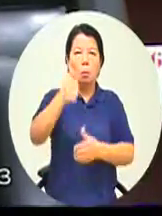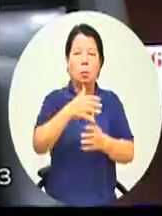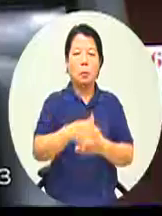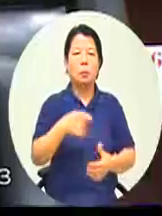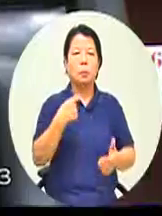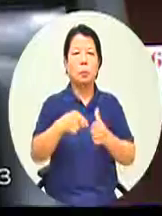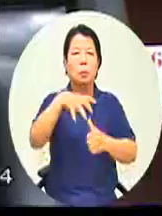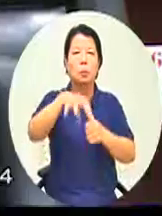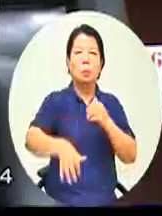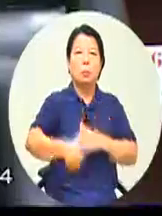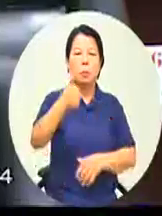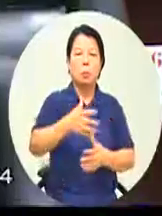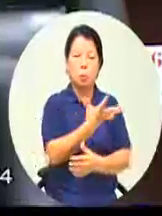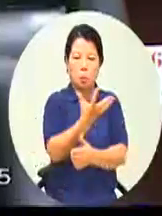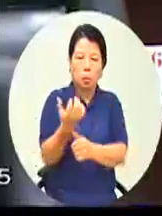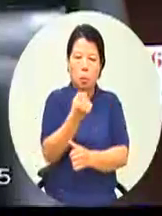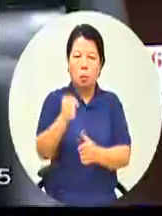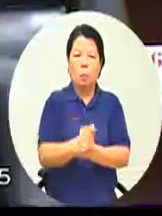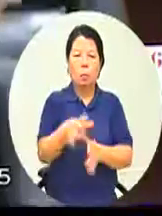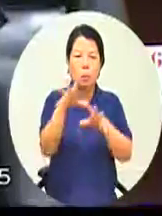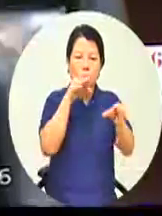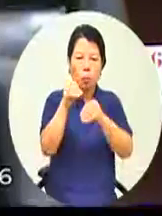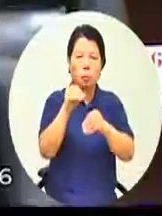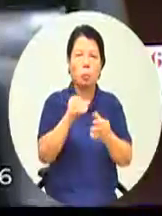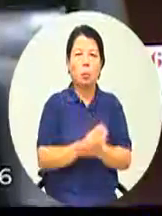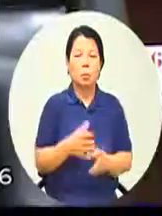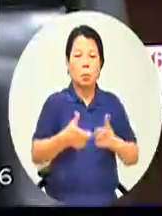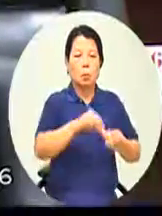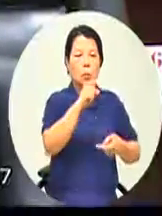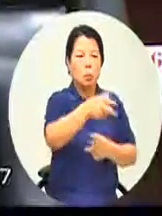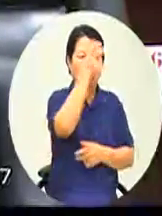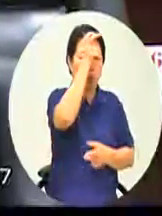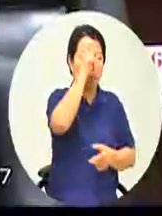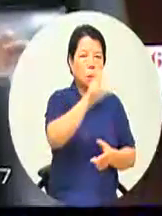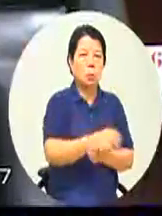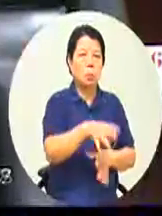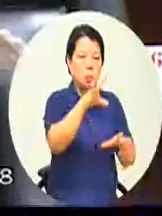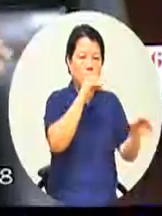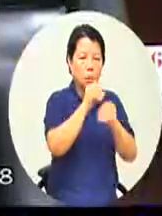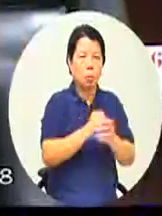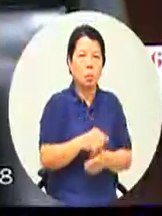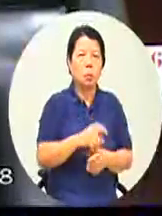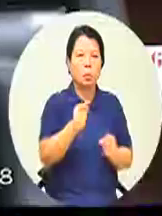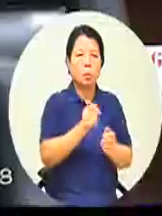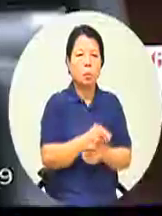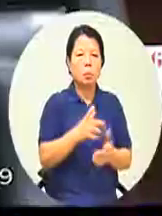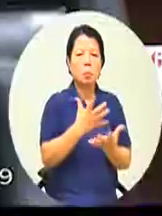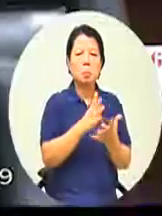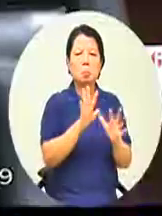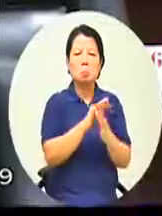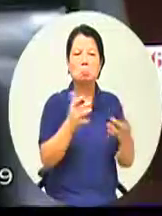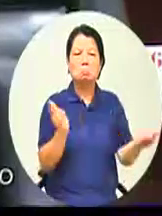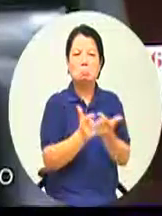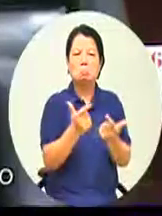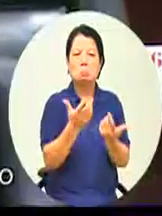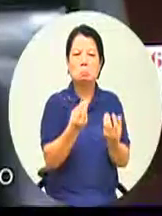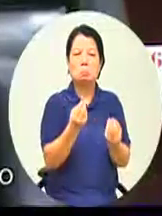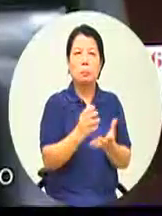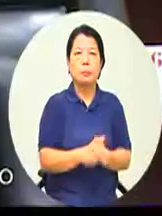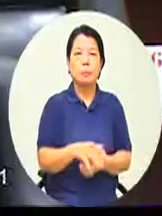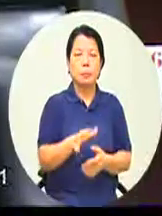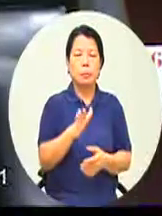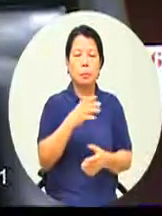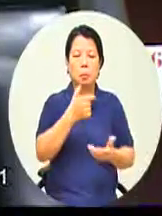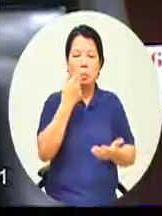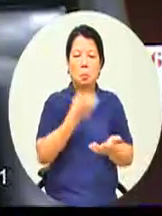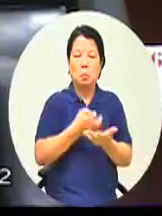局这边掌握的资讯好像跟我们警察局的资讯好像有时候是对不上的。那我觉得这会是一个